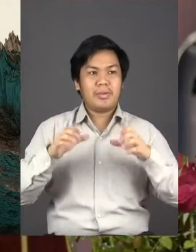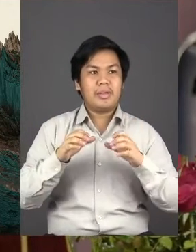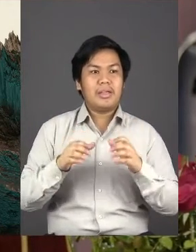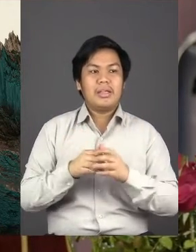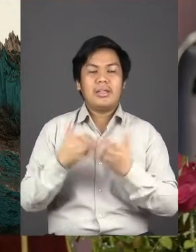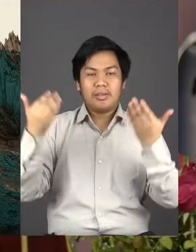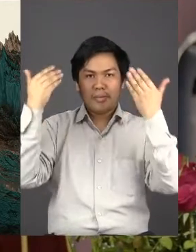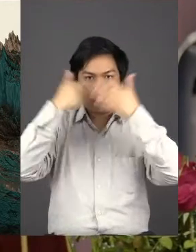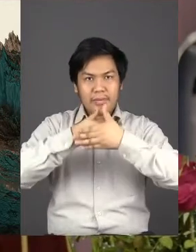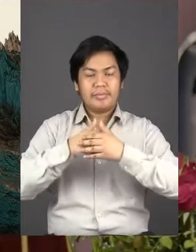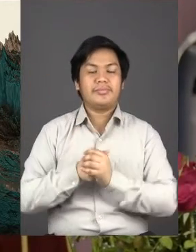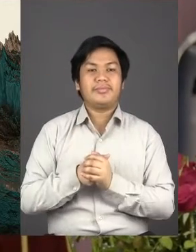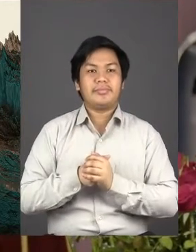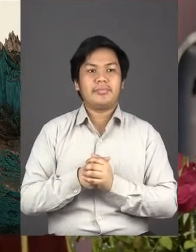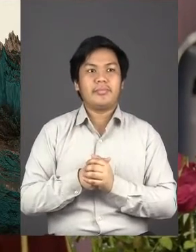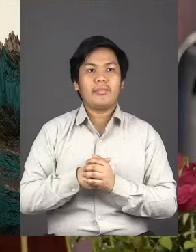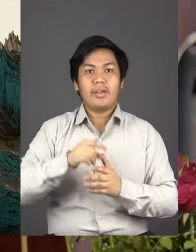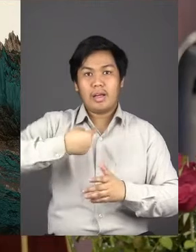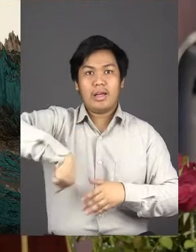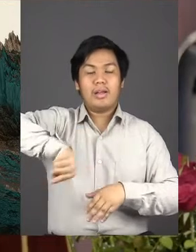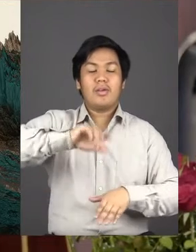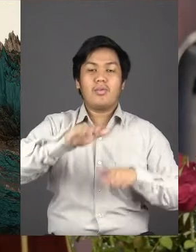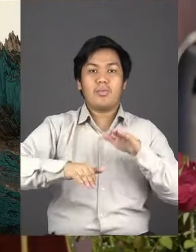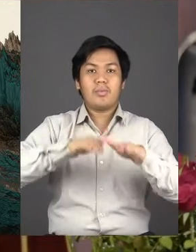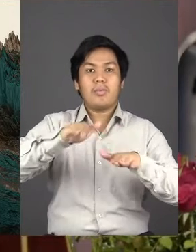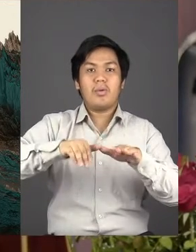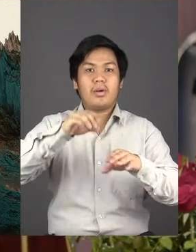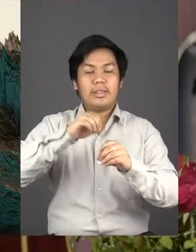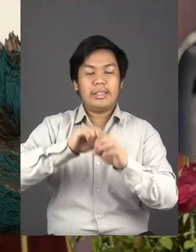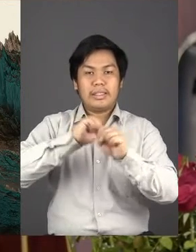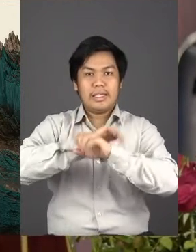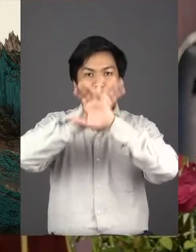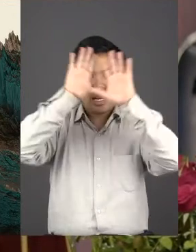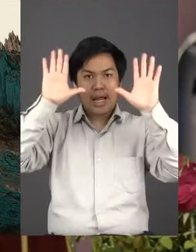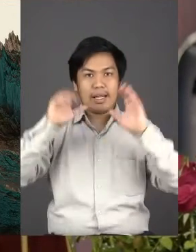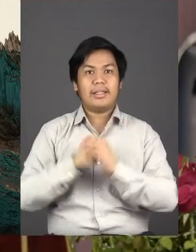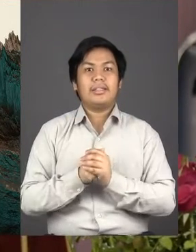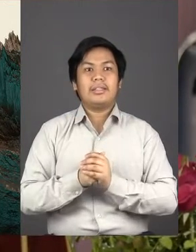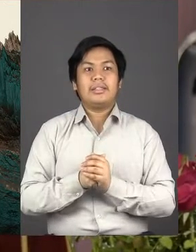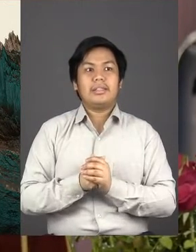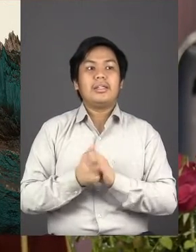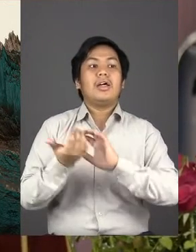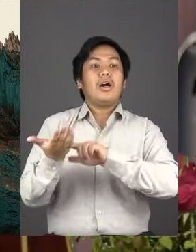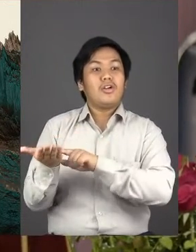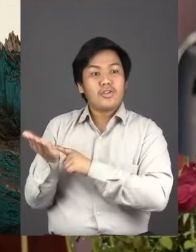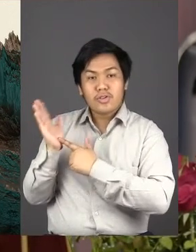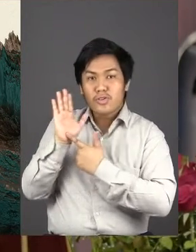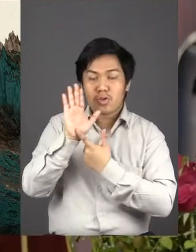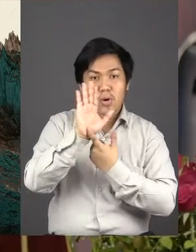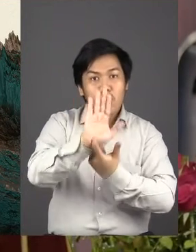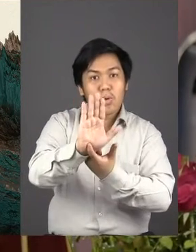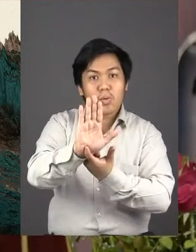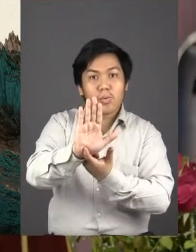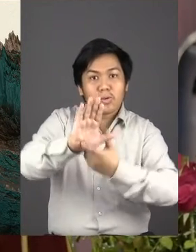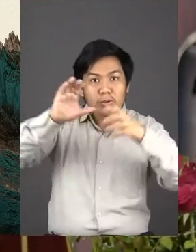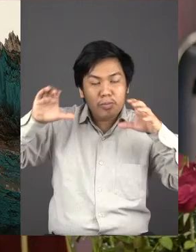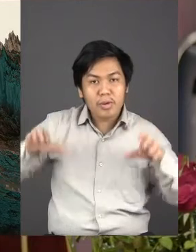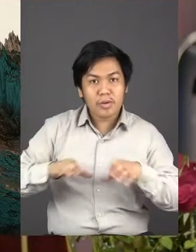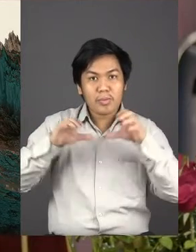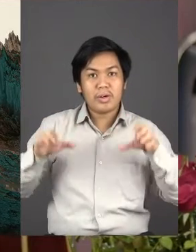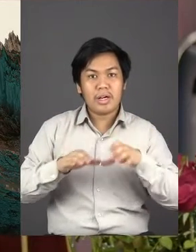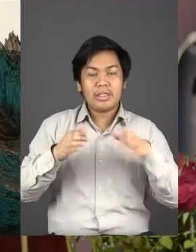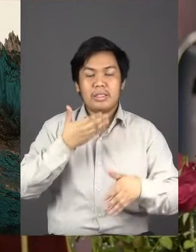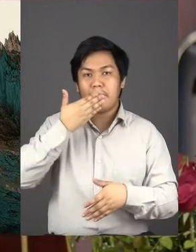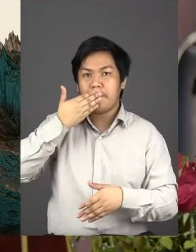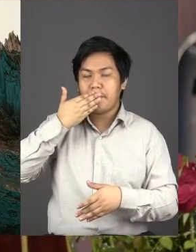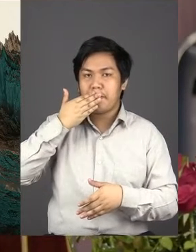lumakad bilang mga anak ng liwanag. Pangalawa, liwanagan naman natin ngayon ang mga gawa